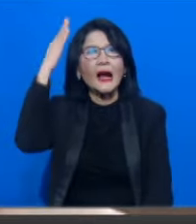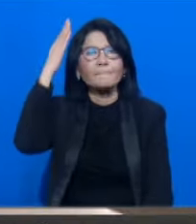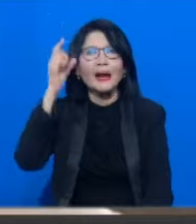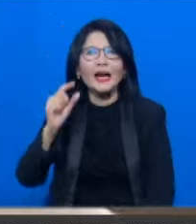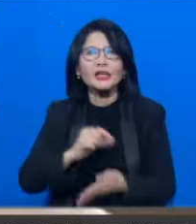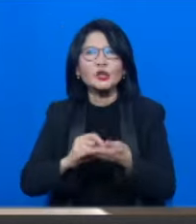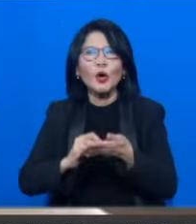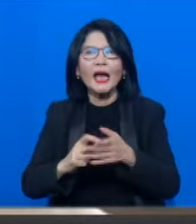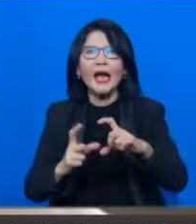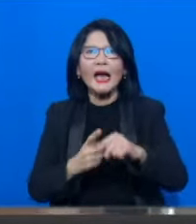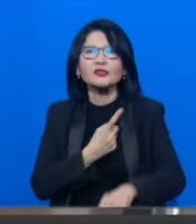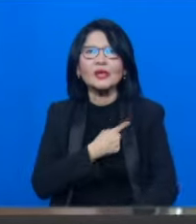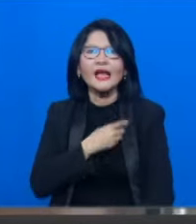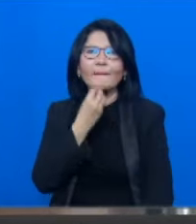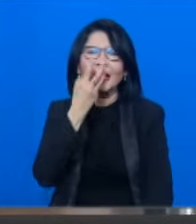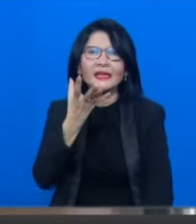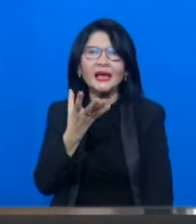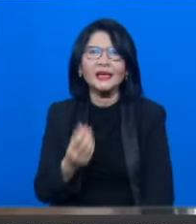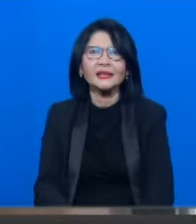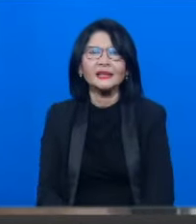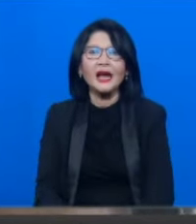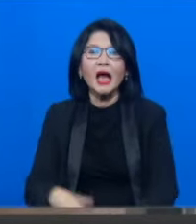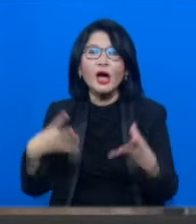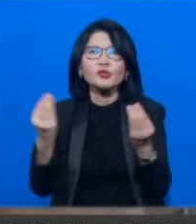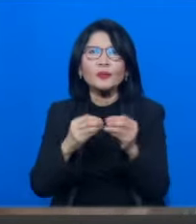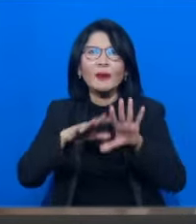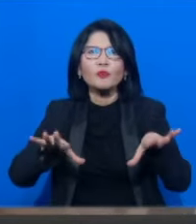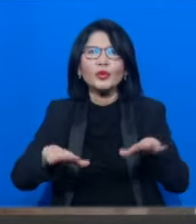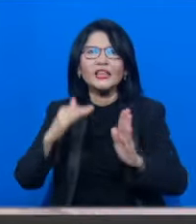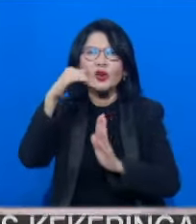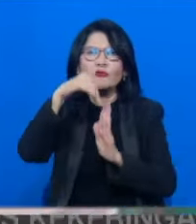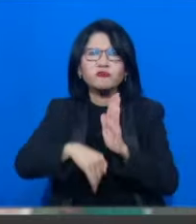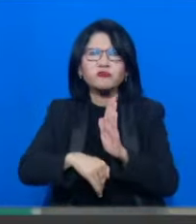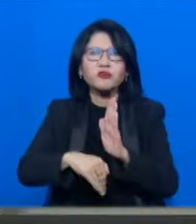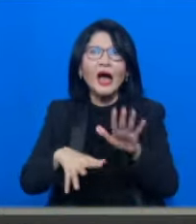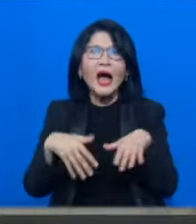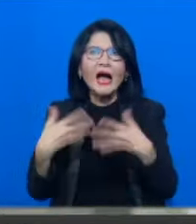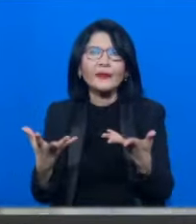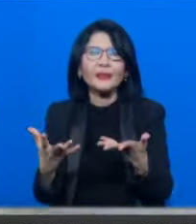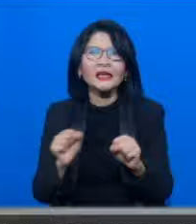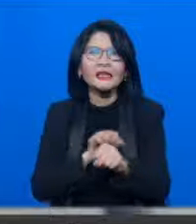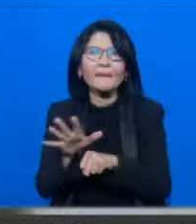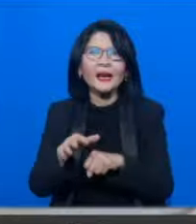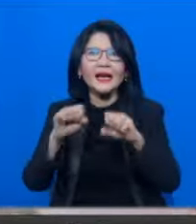Kota Serang, Hernida, mengatakan minimnya jumlah siswa yang mendaftar ke sekolah swasta akibat dampak sistem